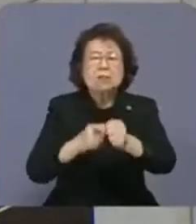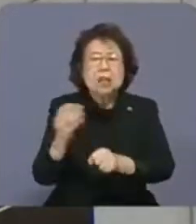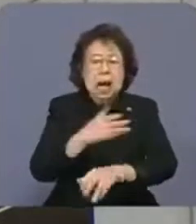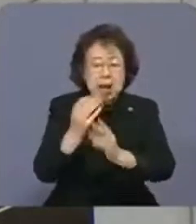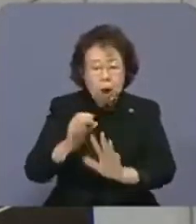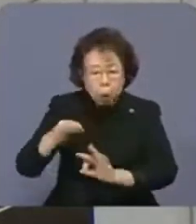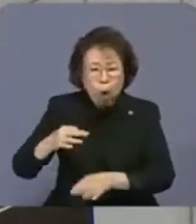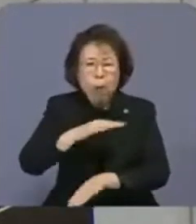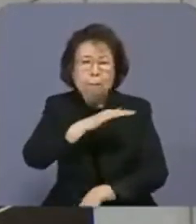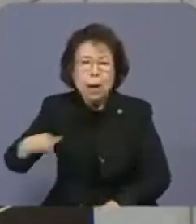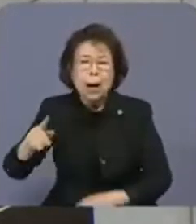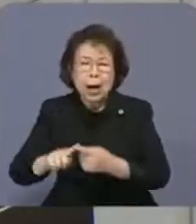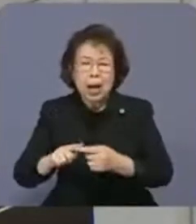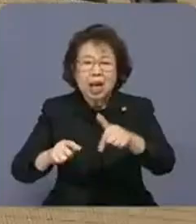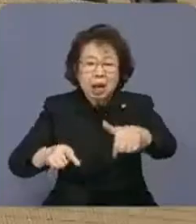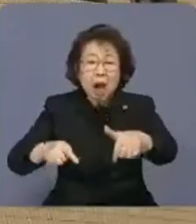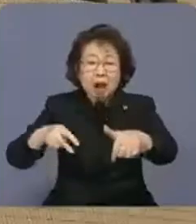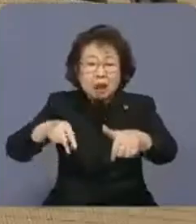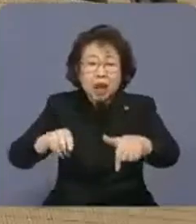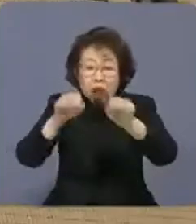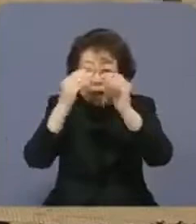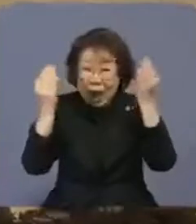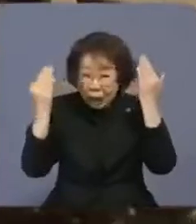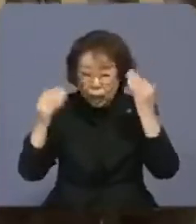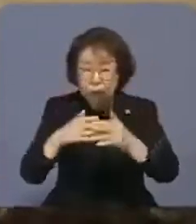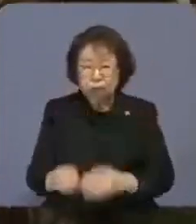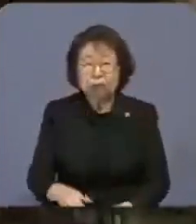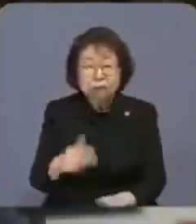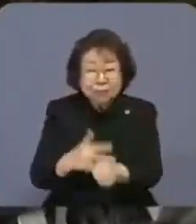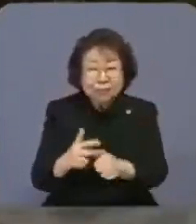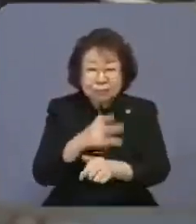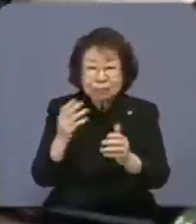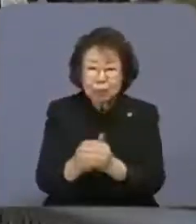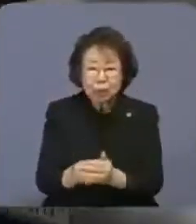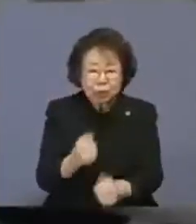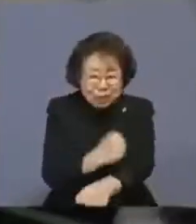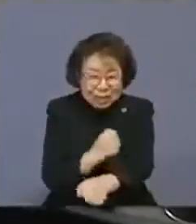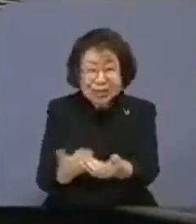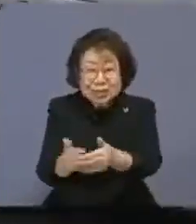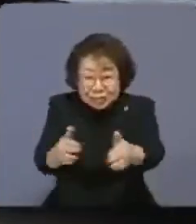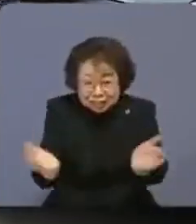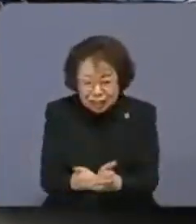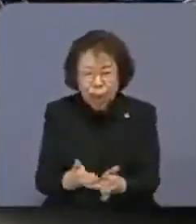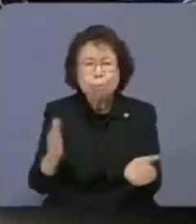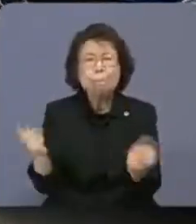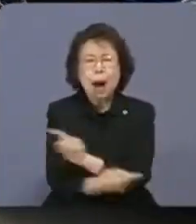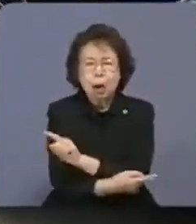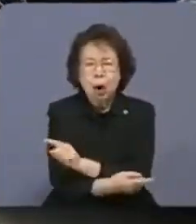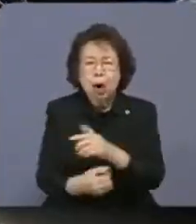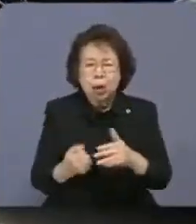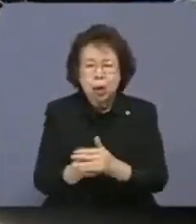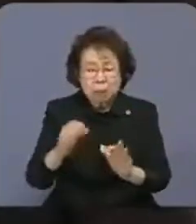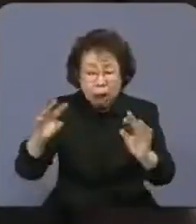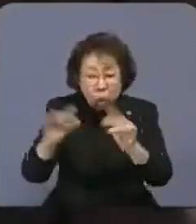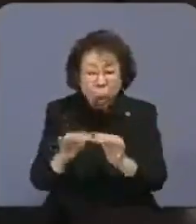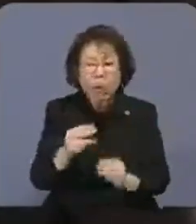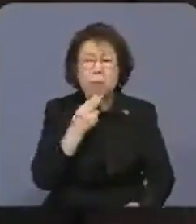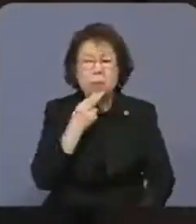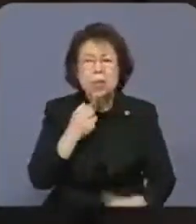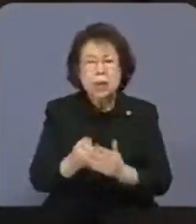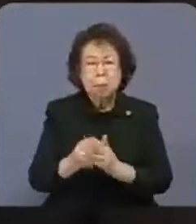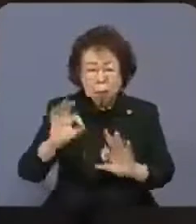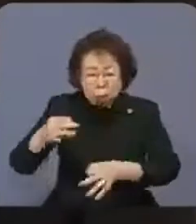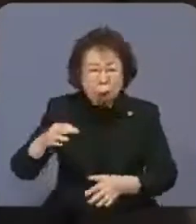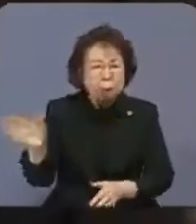임금을 동결 시킨 경성대 교직원들은 취업규칙을 근로자에게 불리하게 바꾸면서 동의를 받지 않아 임금